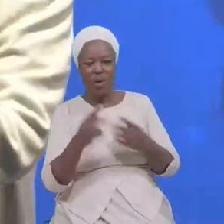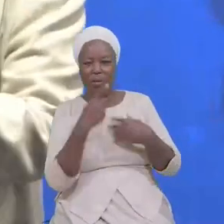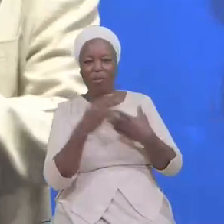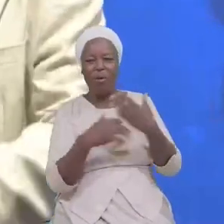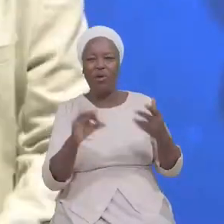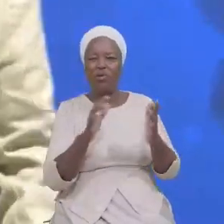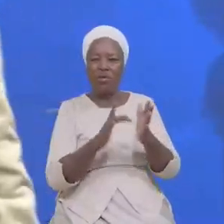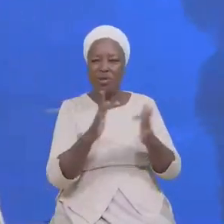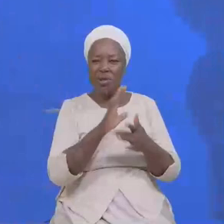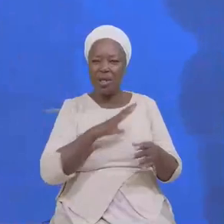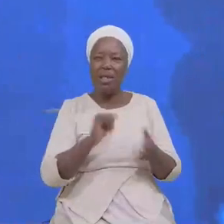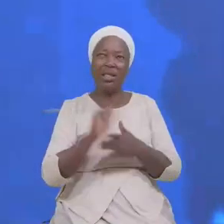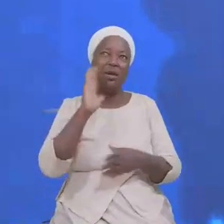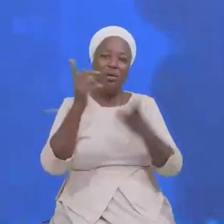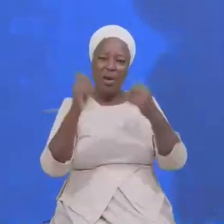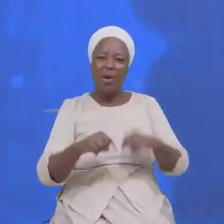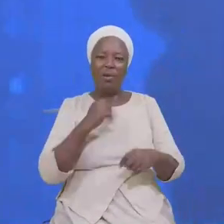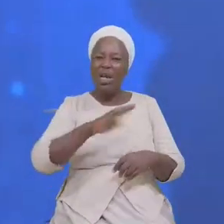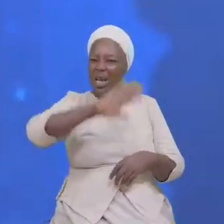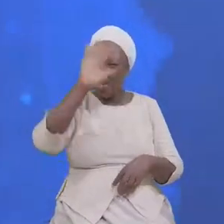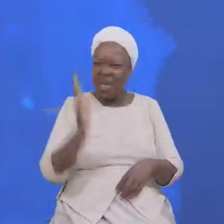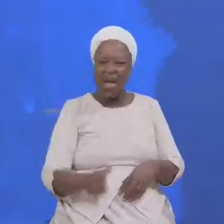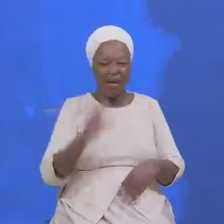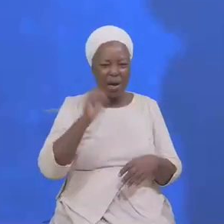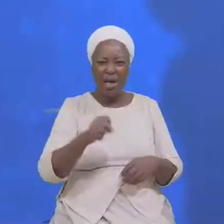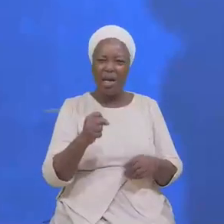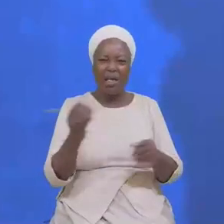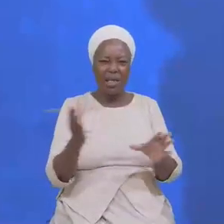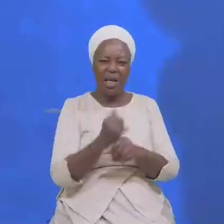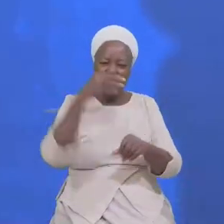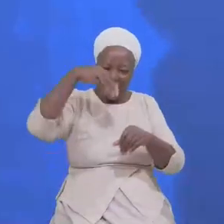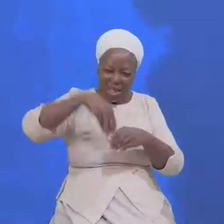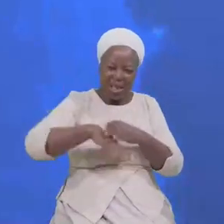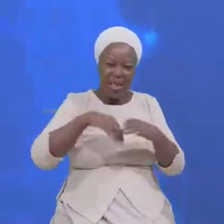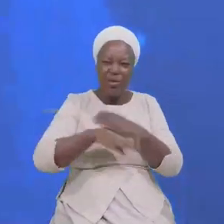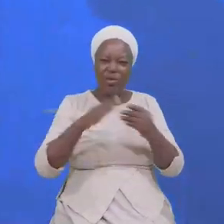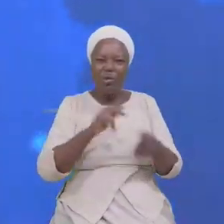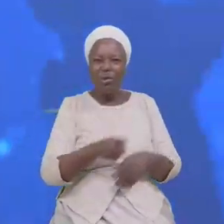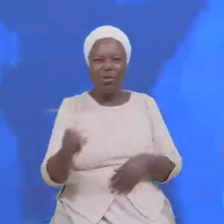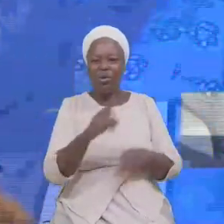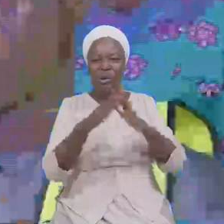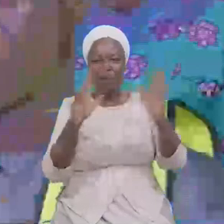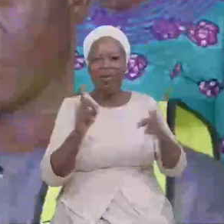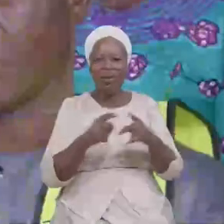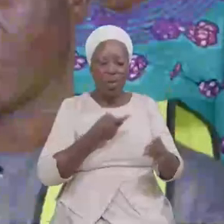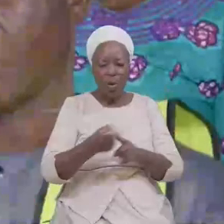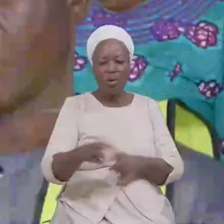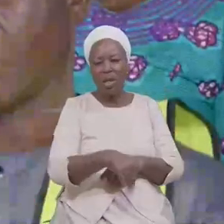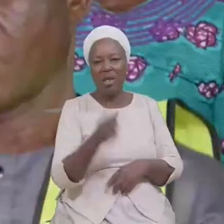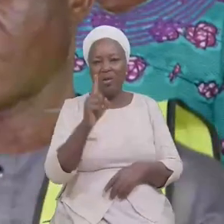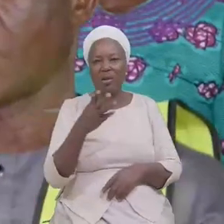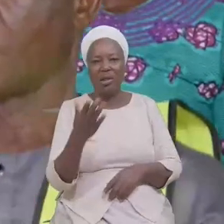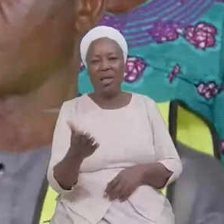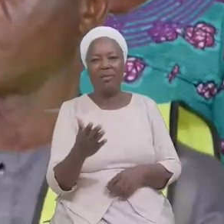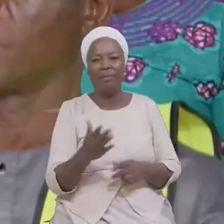Et l'ange de mort, quand ils ont vu le sang, ils ont tellement respecté ce sang, parce que ce